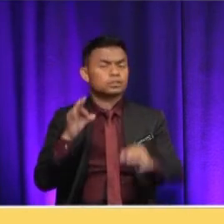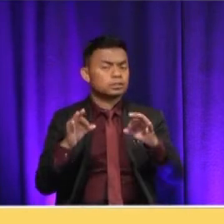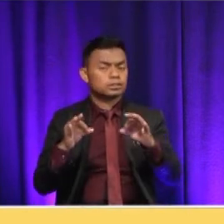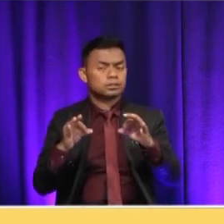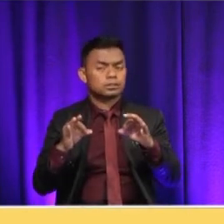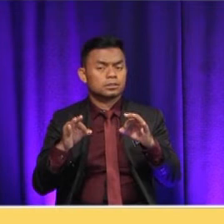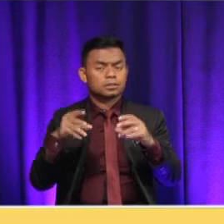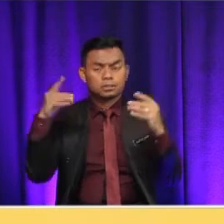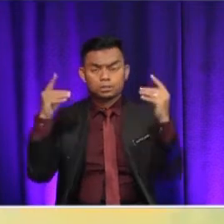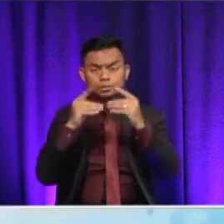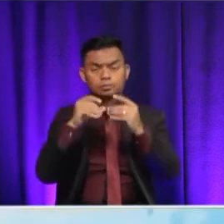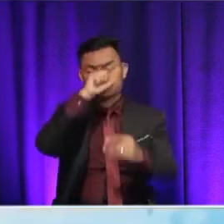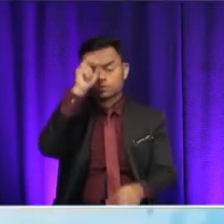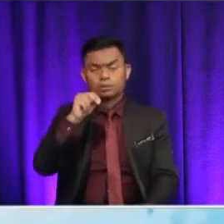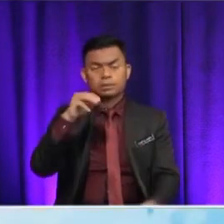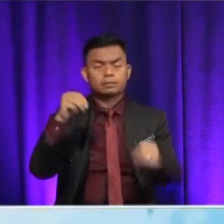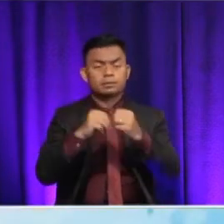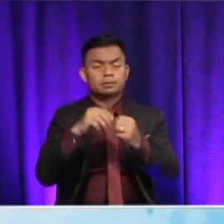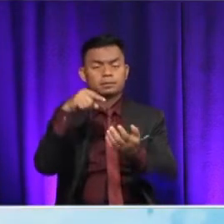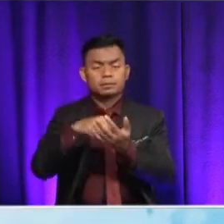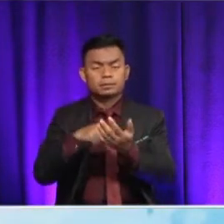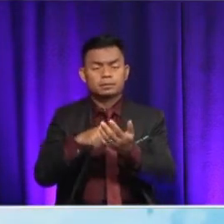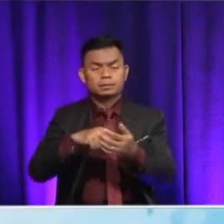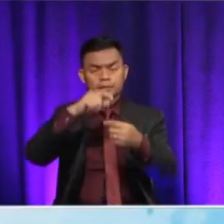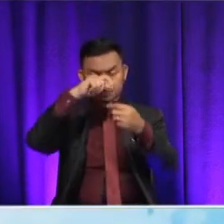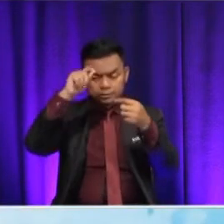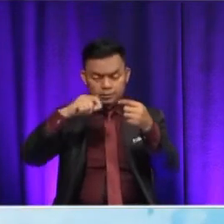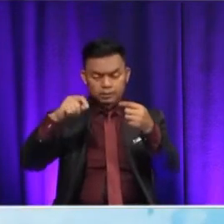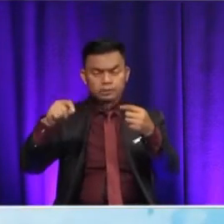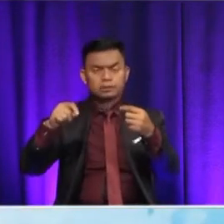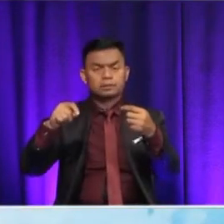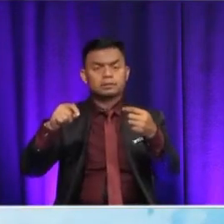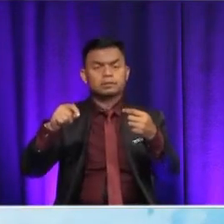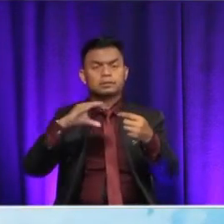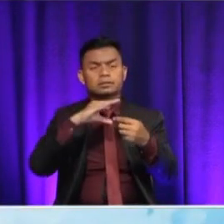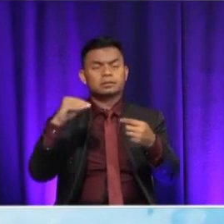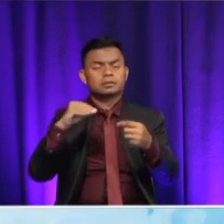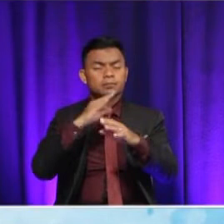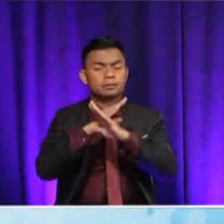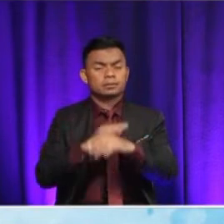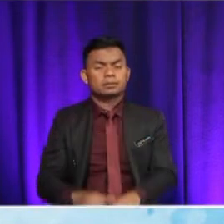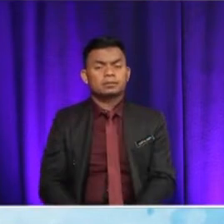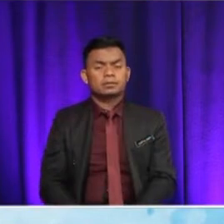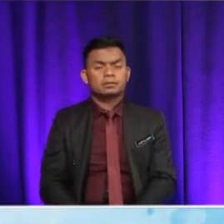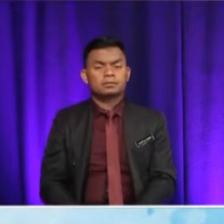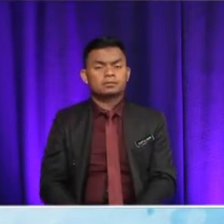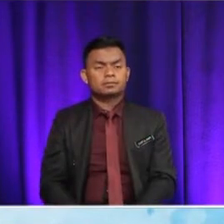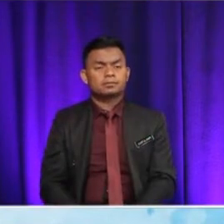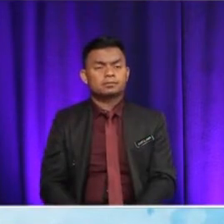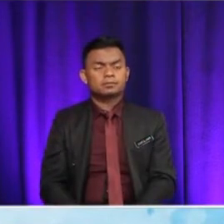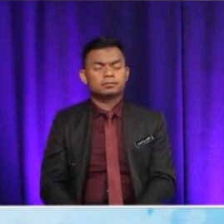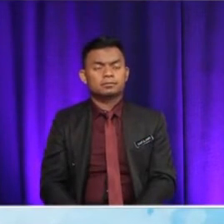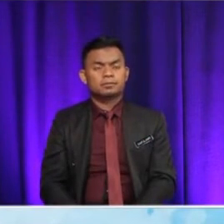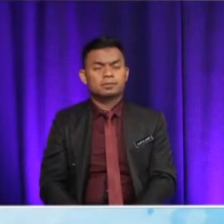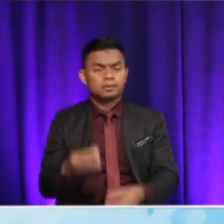ni, dia tanda right dan pangkah, dia tak mungkin semua betul. Oh, okey. Kadang-kadang semua boleh salah juga ke, Cikgu? Tak boleh juga,